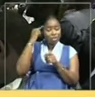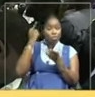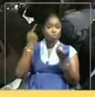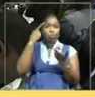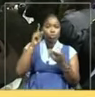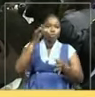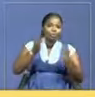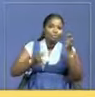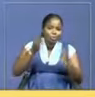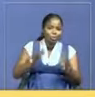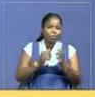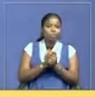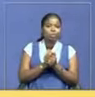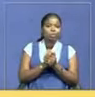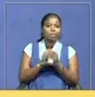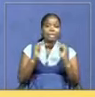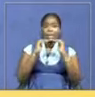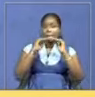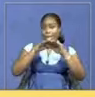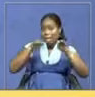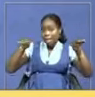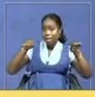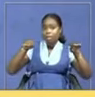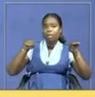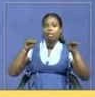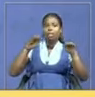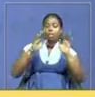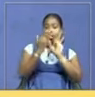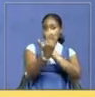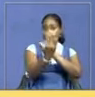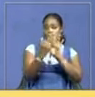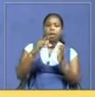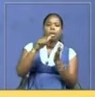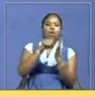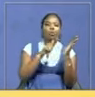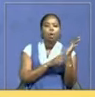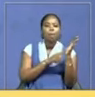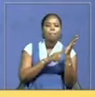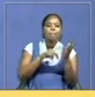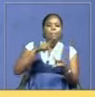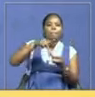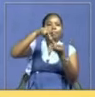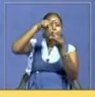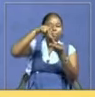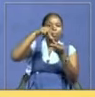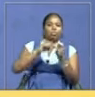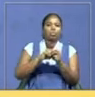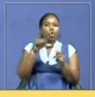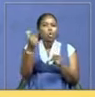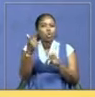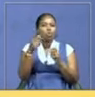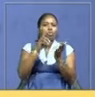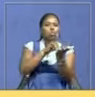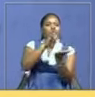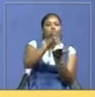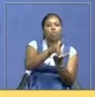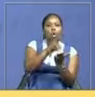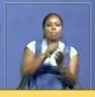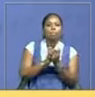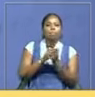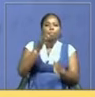tous devant la loi la présomption d'innocence le principe du contradictoire le droit à un procès